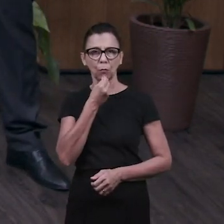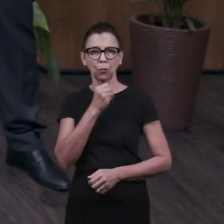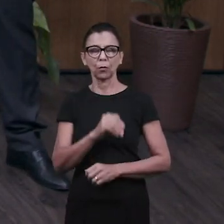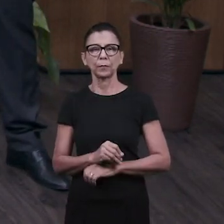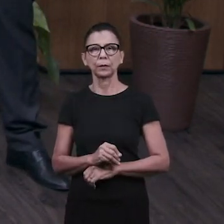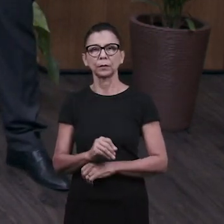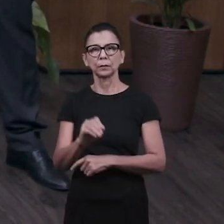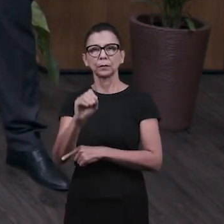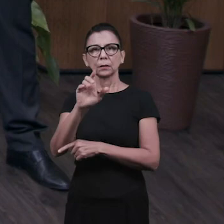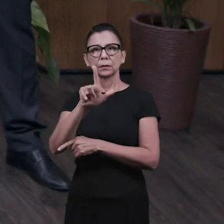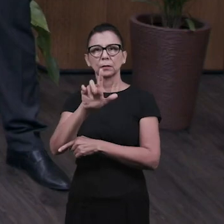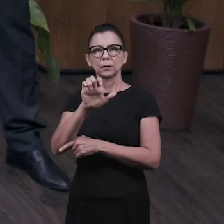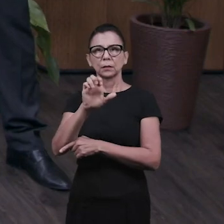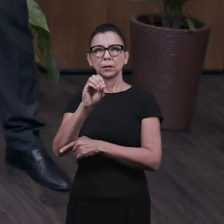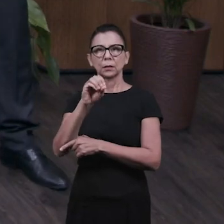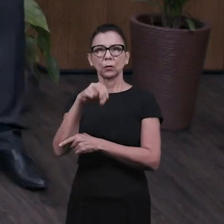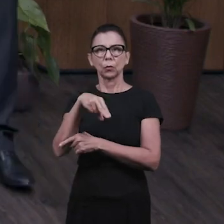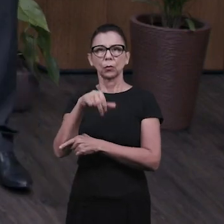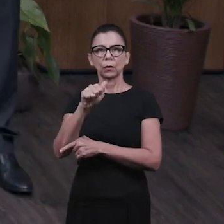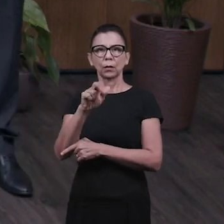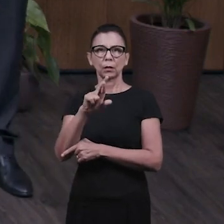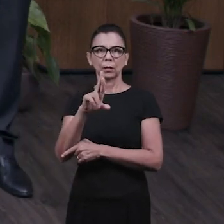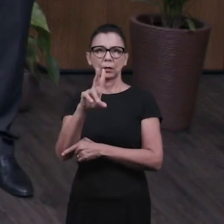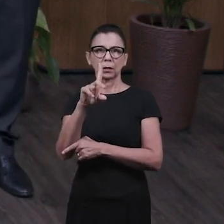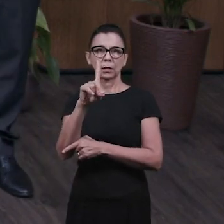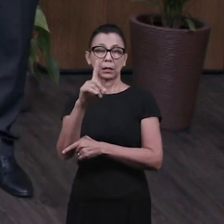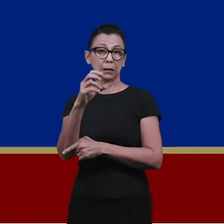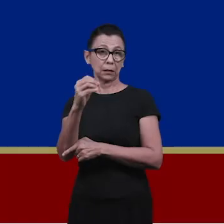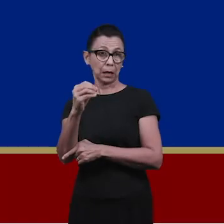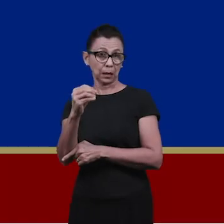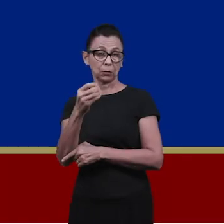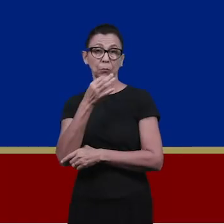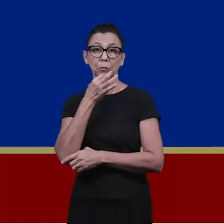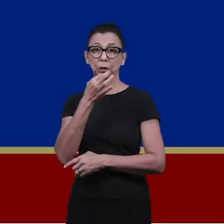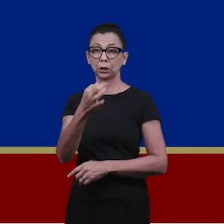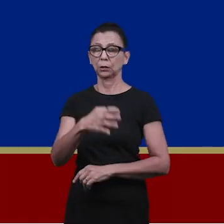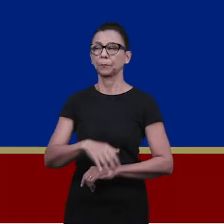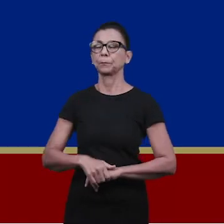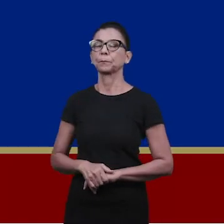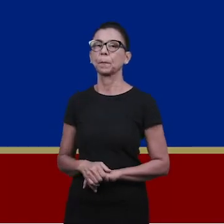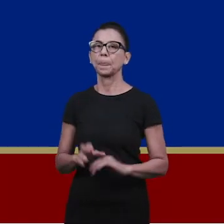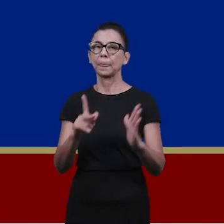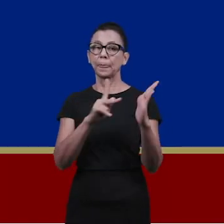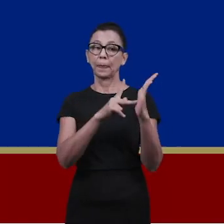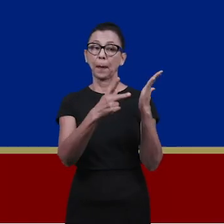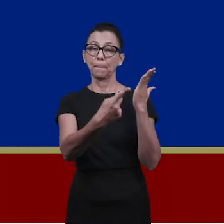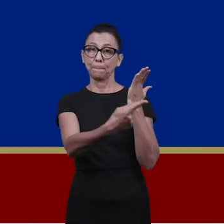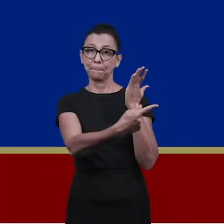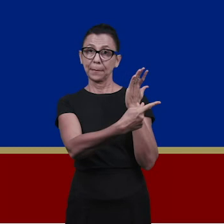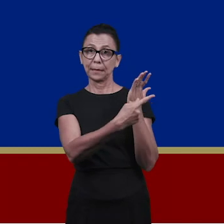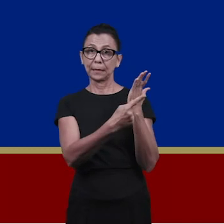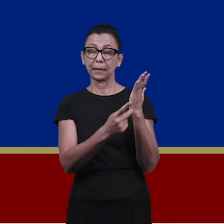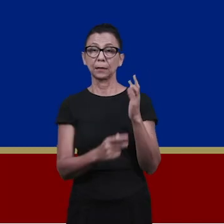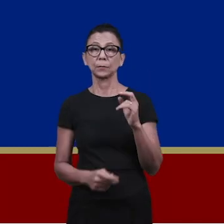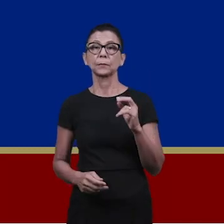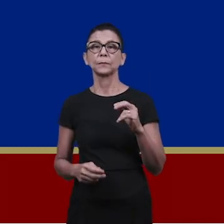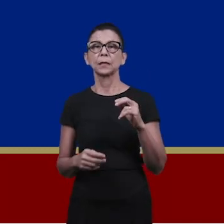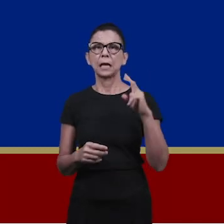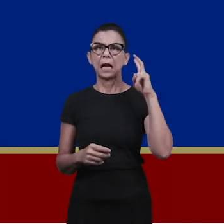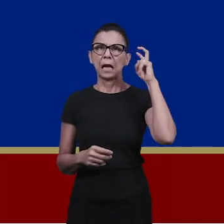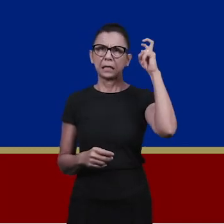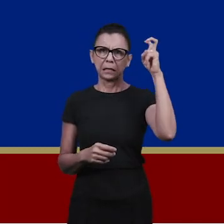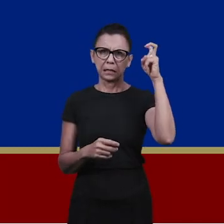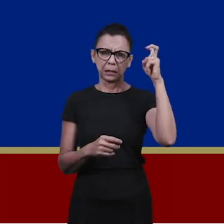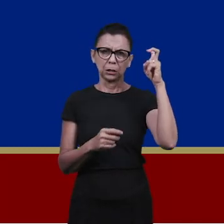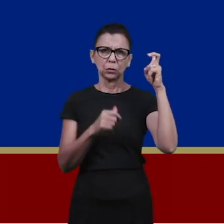de Pinheiro, aux États du Espírito Santo, il a dit: dans la parabole, les 5 vierges folles sont